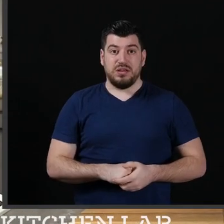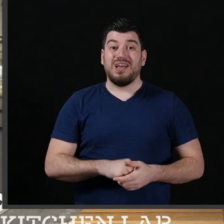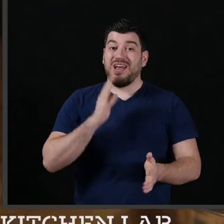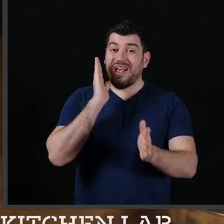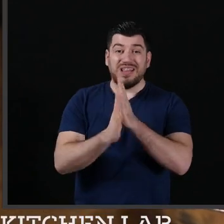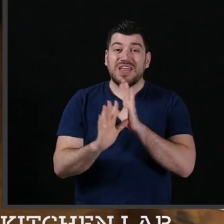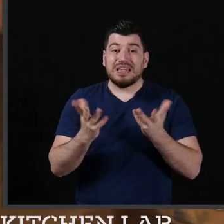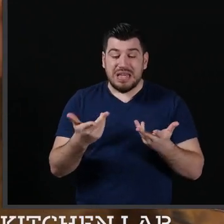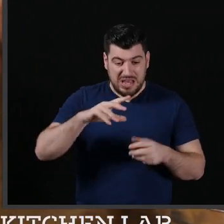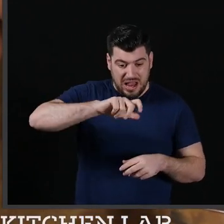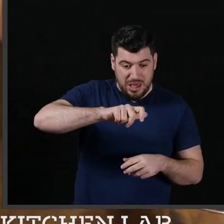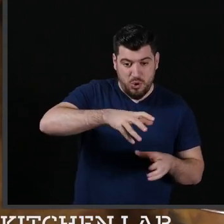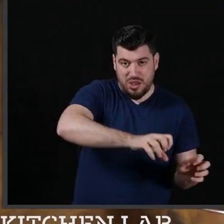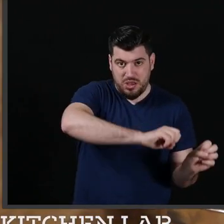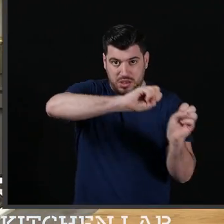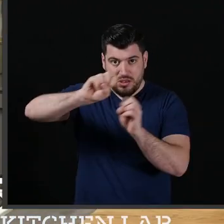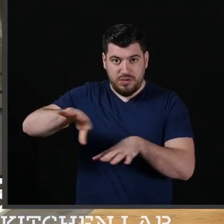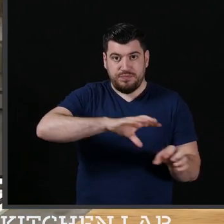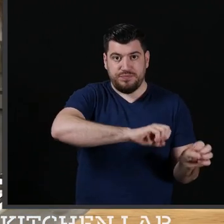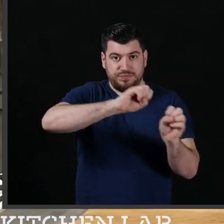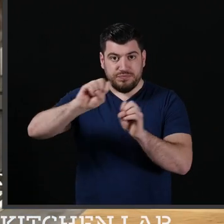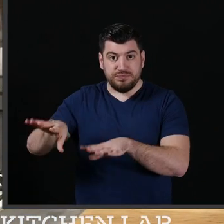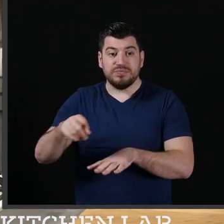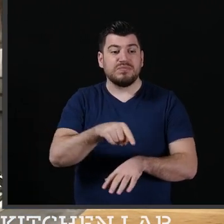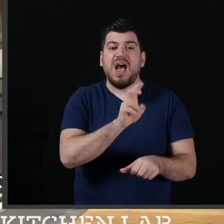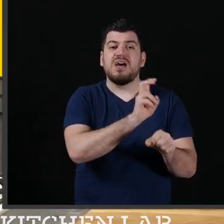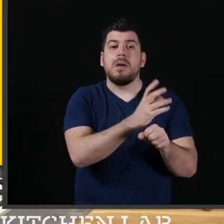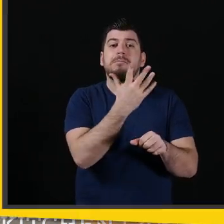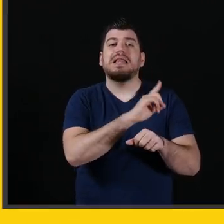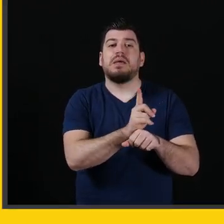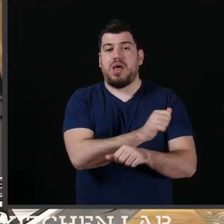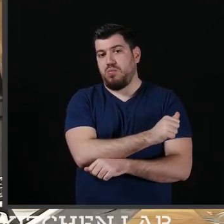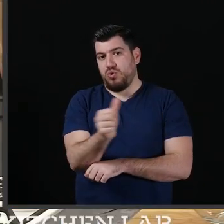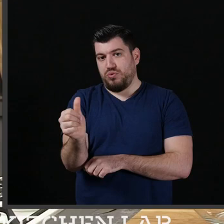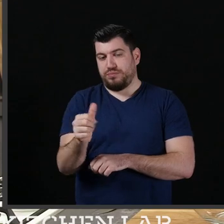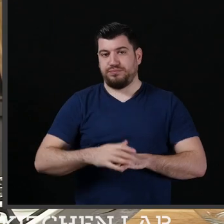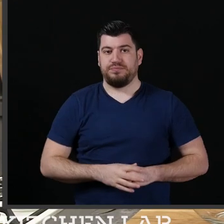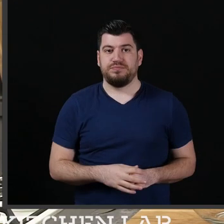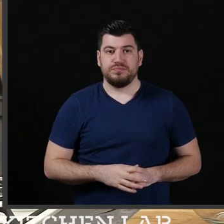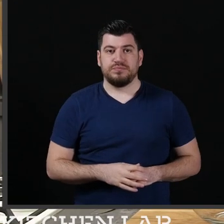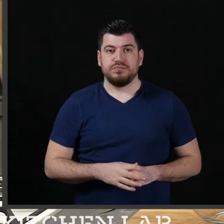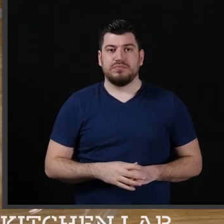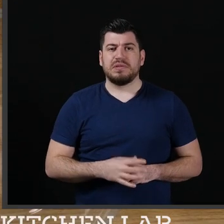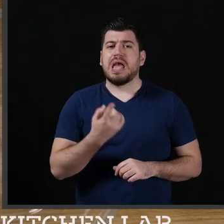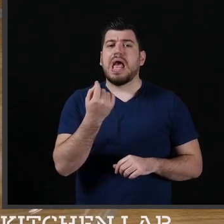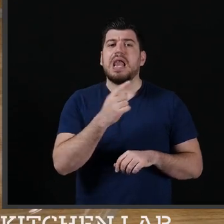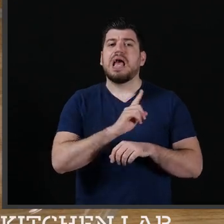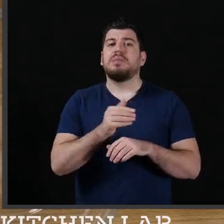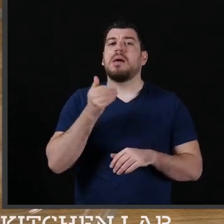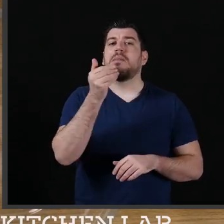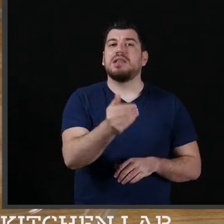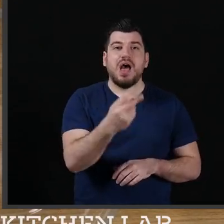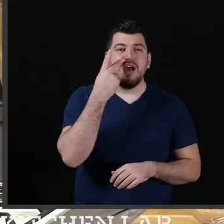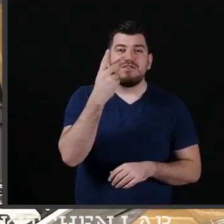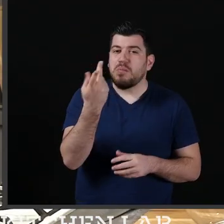λεμόνια, μετράω ακριβώς 5 λεπτάκια και τις αφήνω εδώ. Μετά από λίγα λεπτάκια, κοιτάξτε εδώ, σταμάτησαν